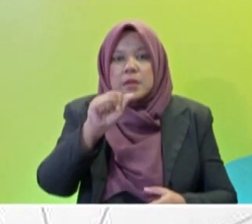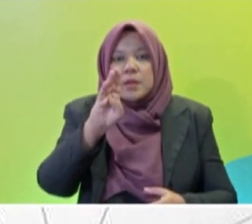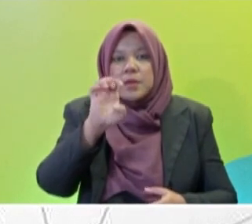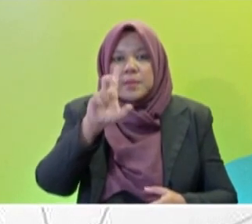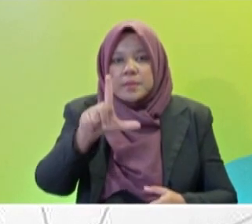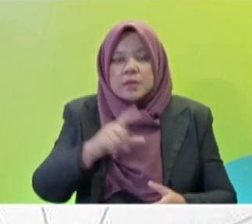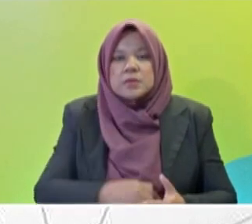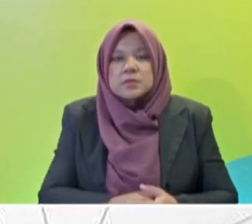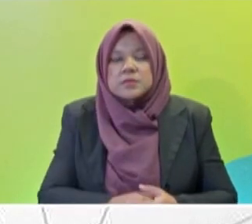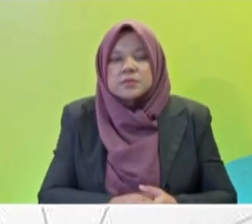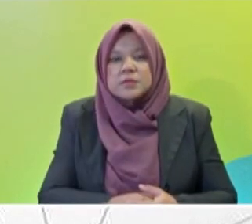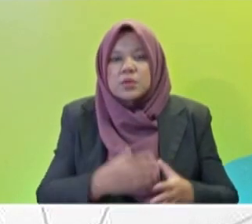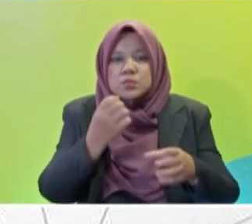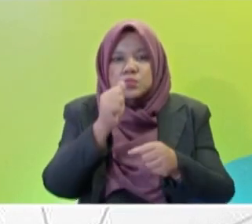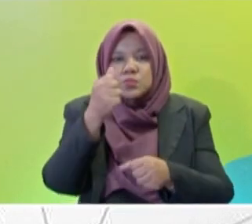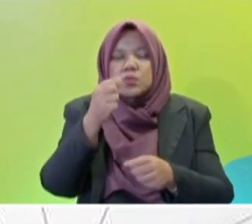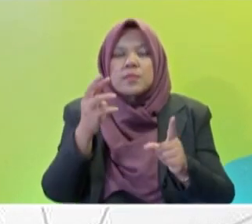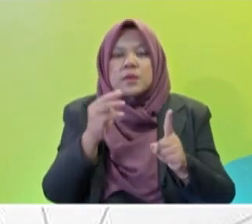sebelum makanan